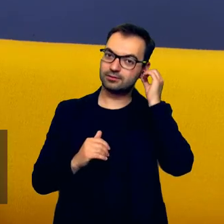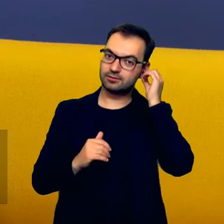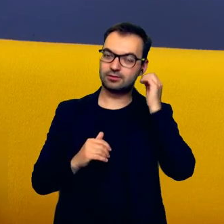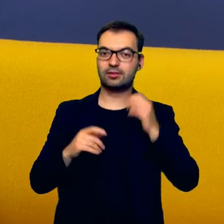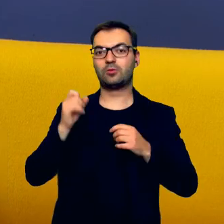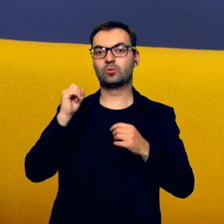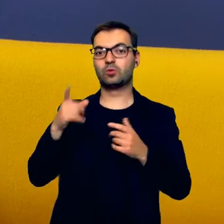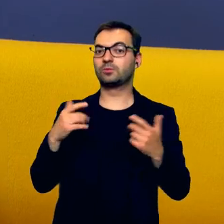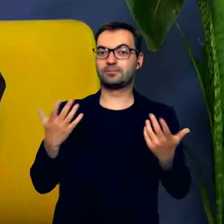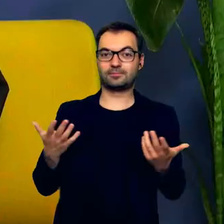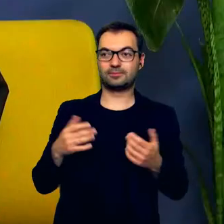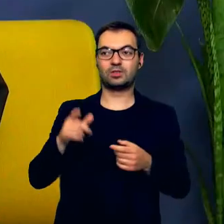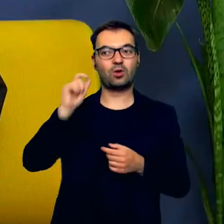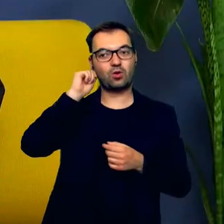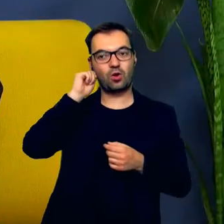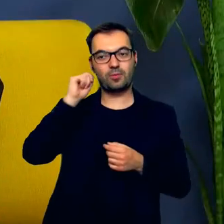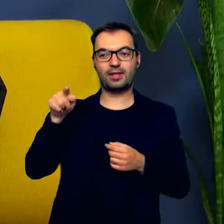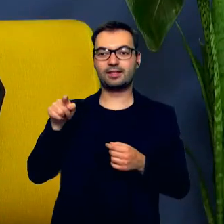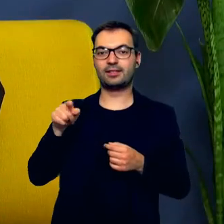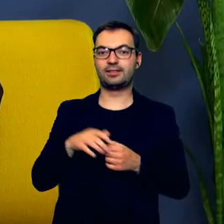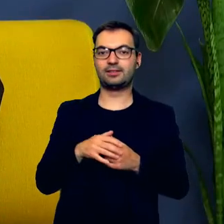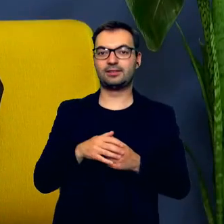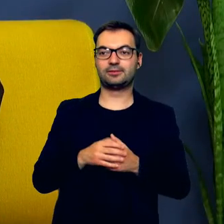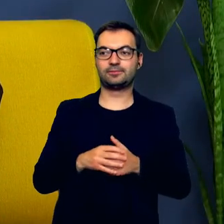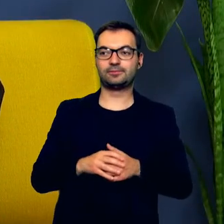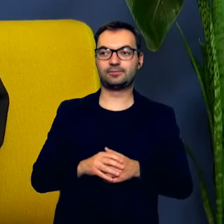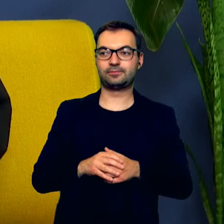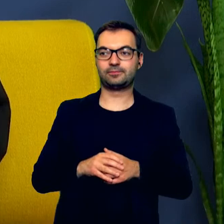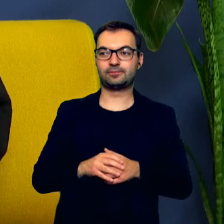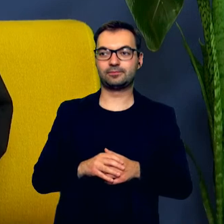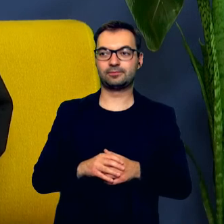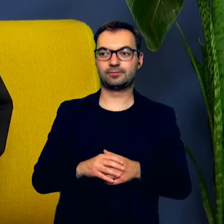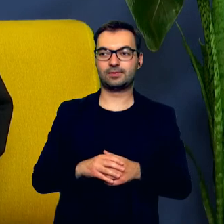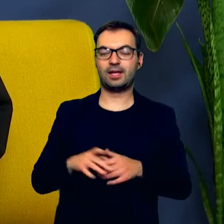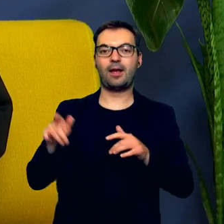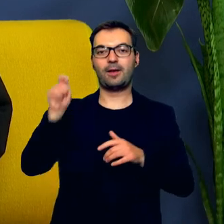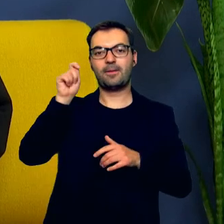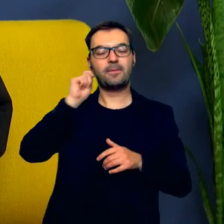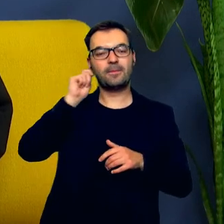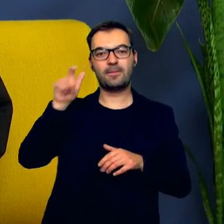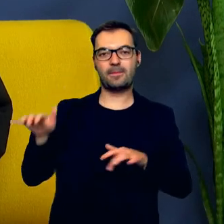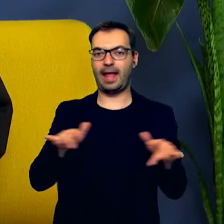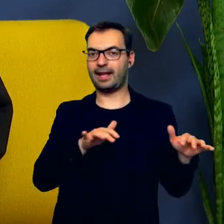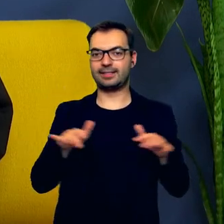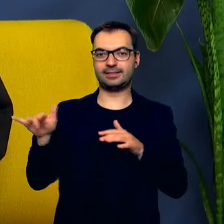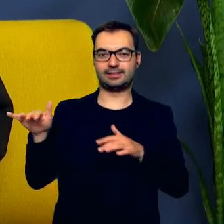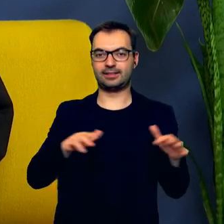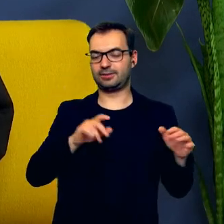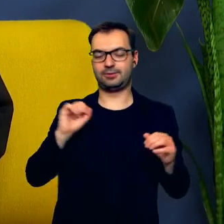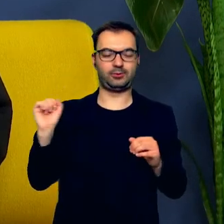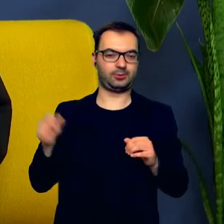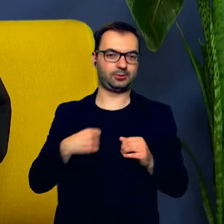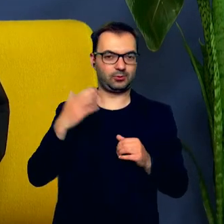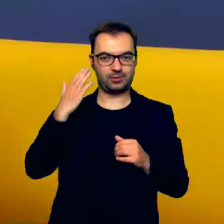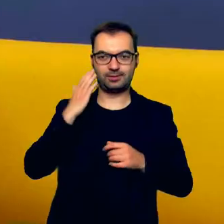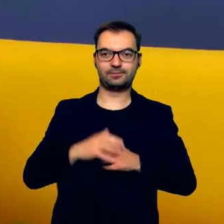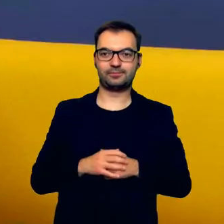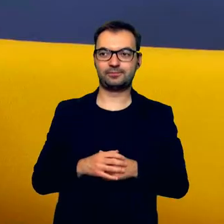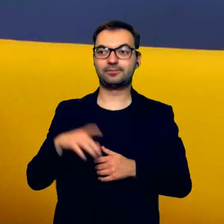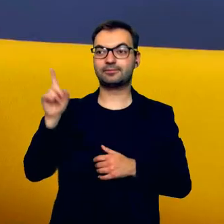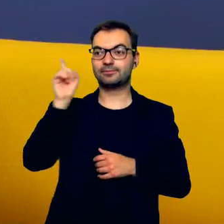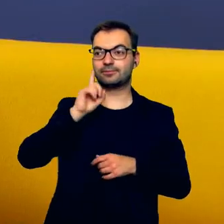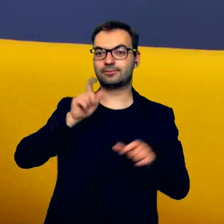widzimy kobietę, która gra. To jest pianistka, ona świetnie gra na pianinie,